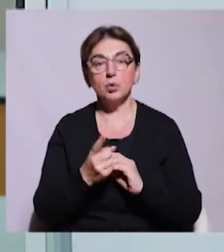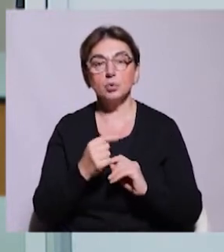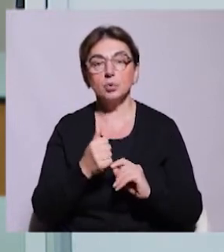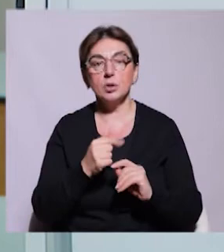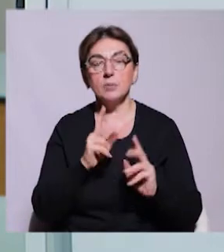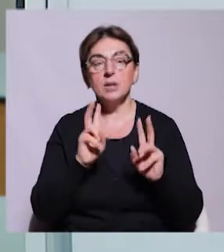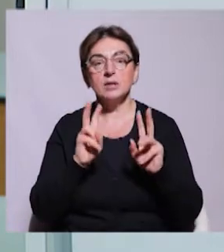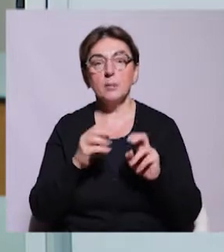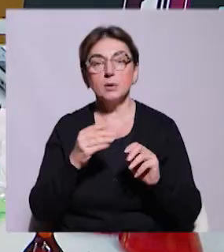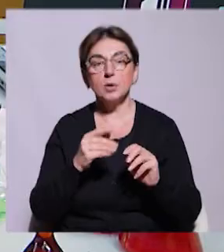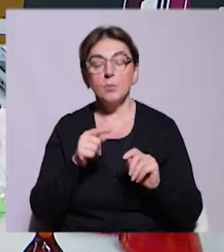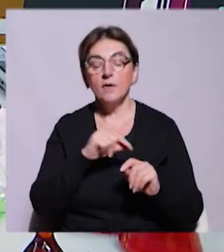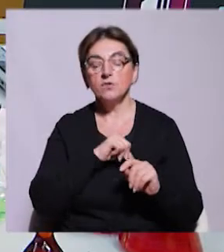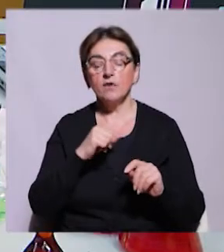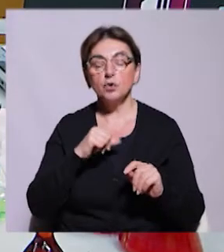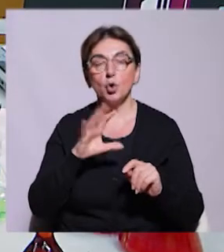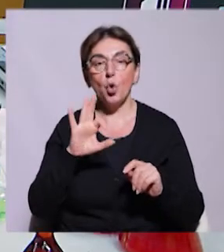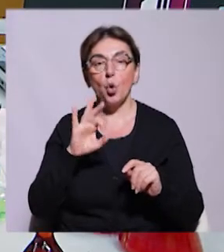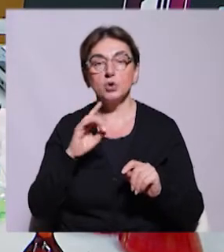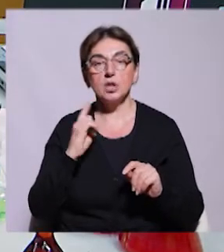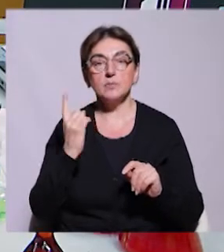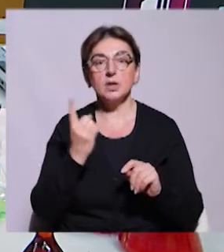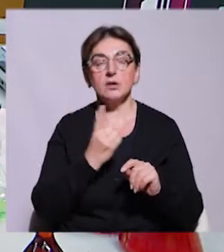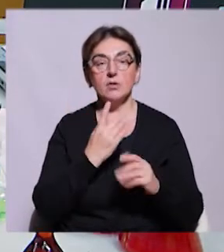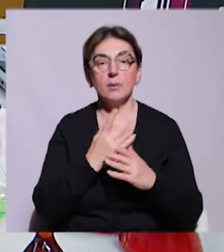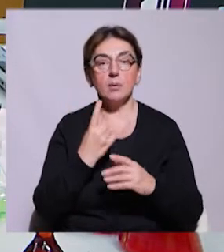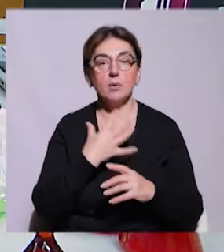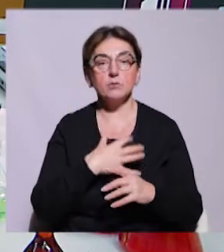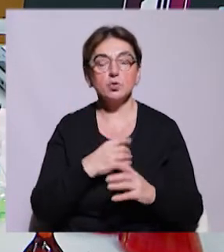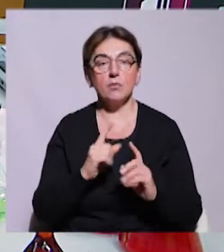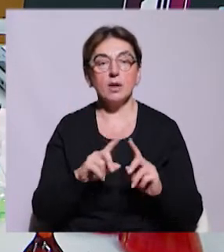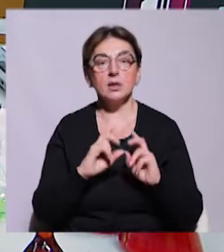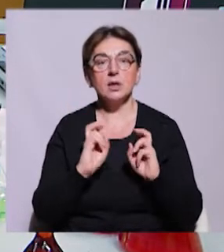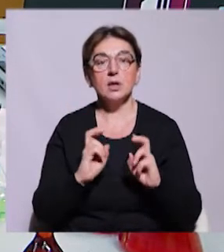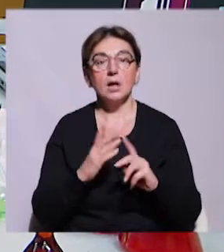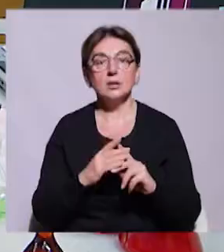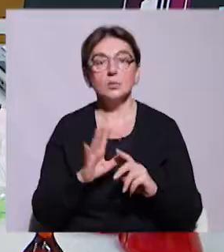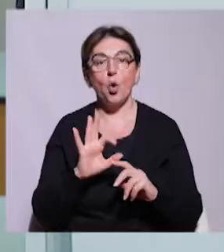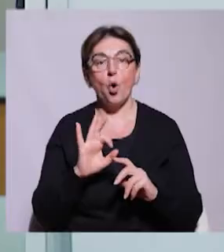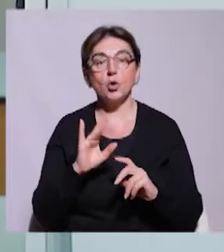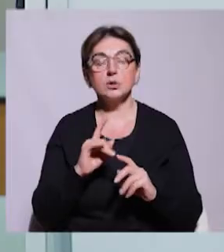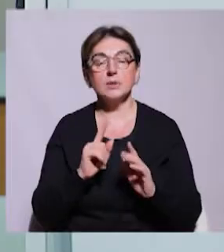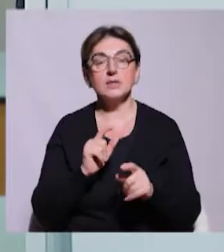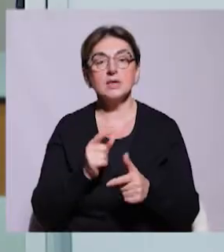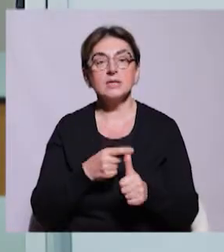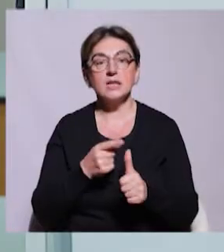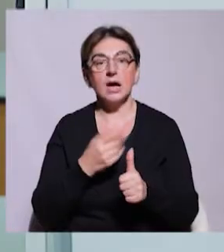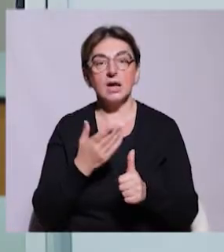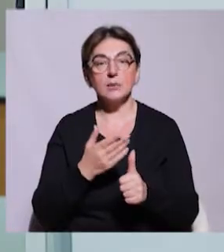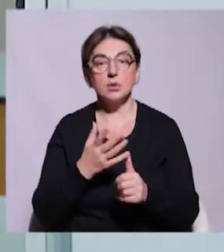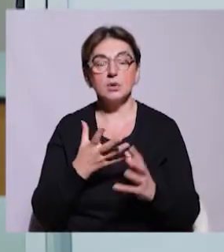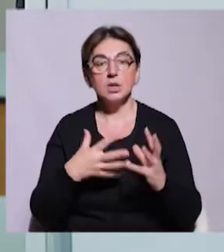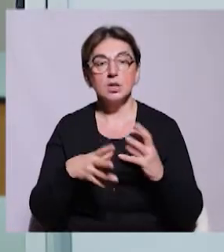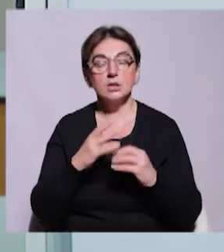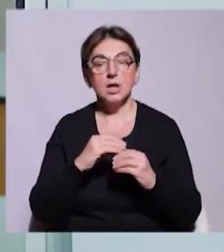იმ საკითხებს, რომელიც ოქსიდების ირგვლივაა. მოდით გადავიდეთ პირველ უმნიშვნელოვანეს საკითხზე, კერძოდ ოქსიდების